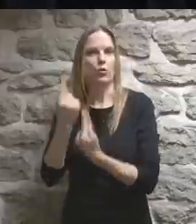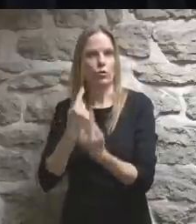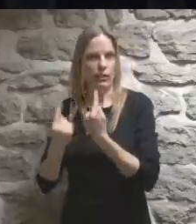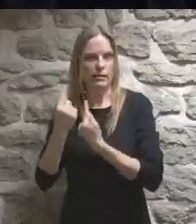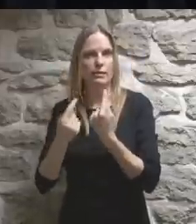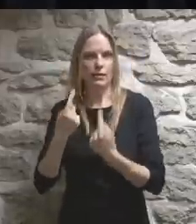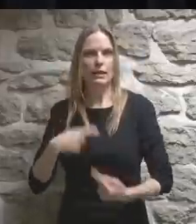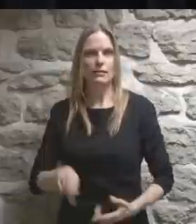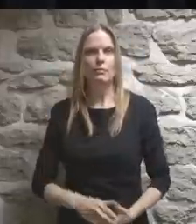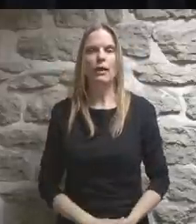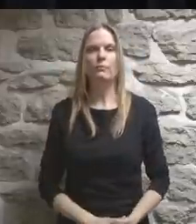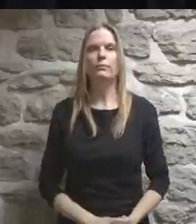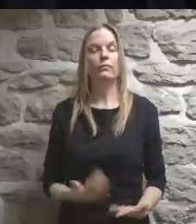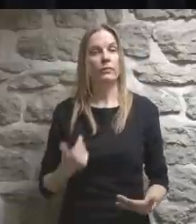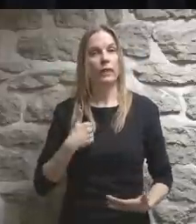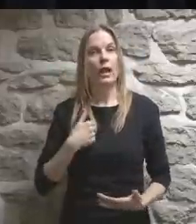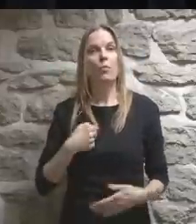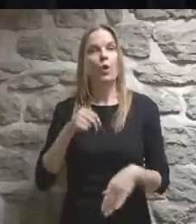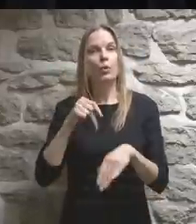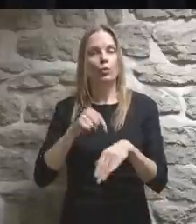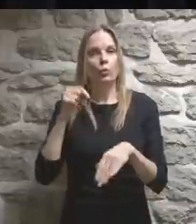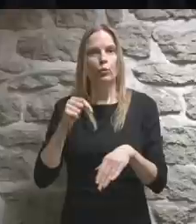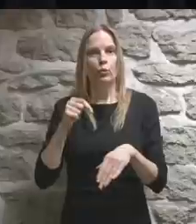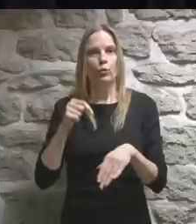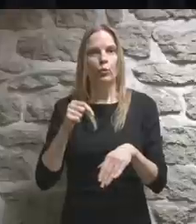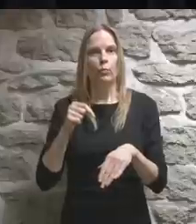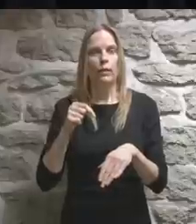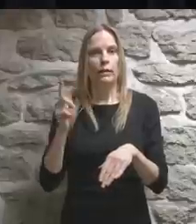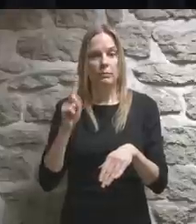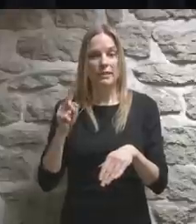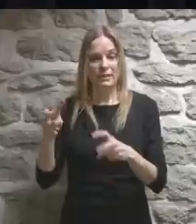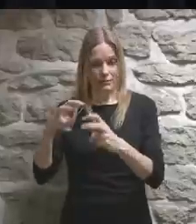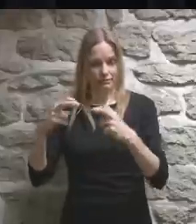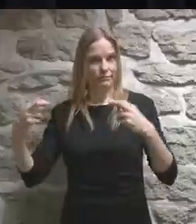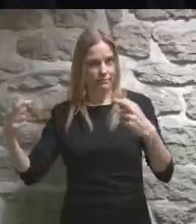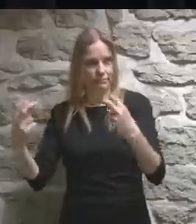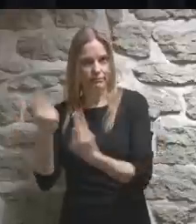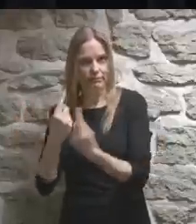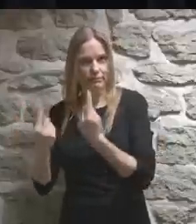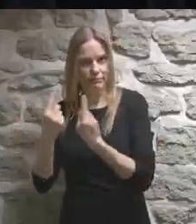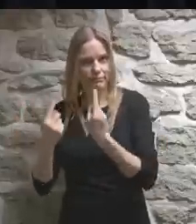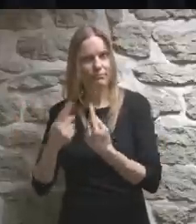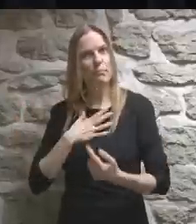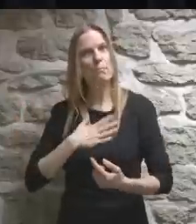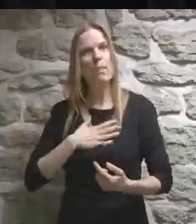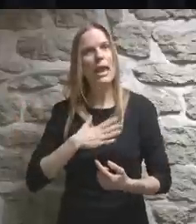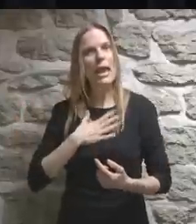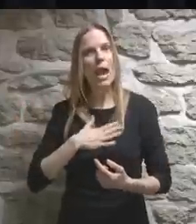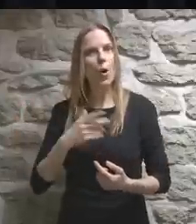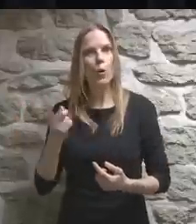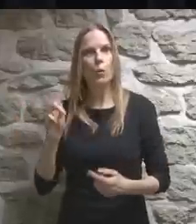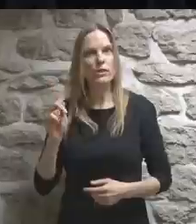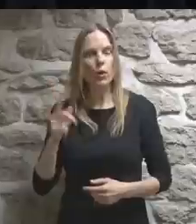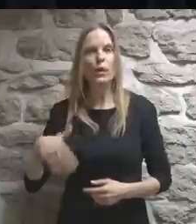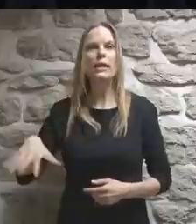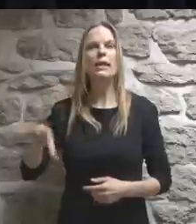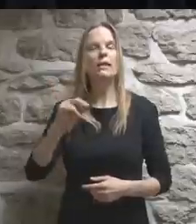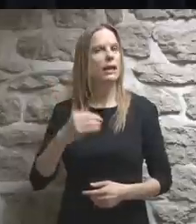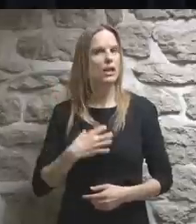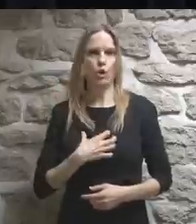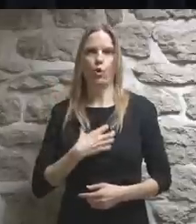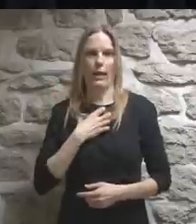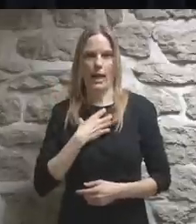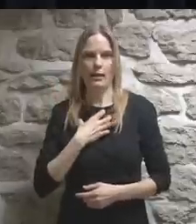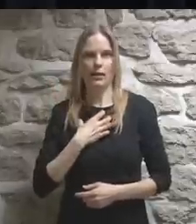käsitlesime. Mulle tundub, et seal laua taga see meeleolu oli põhiliselt see, et kõik olid